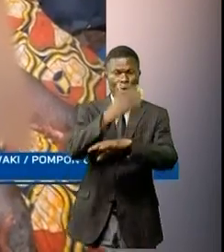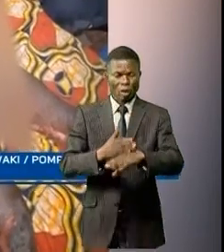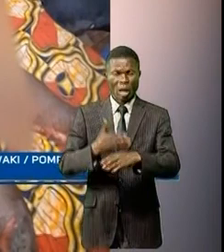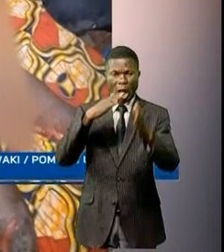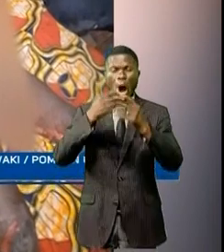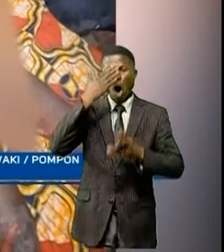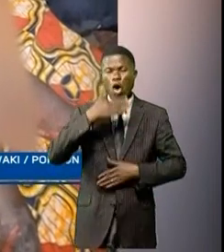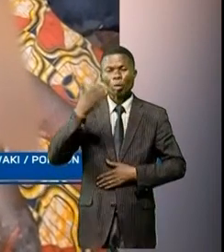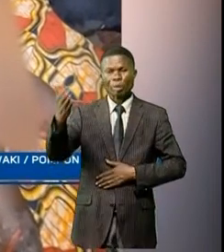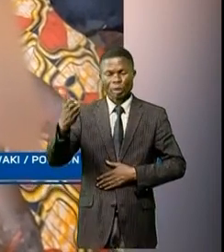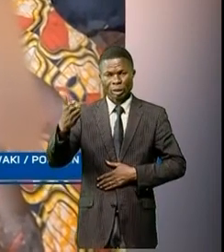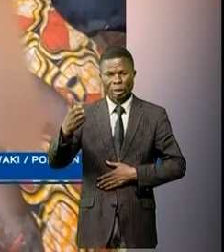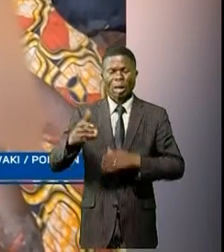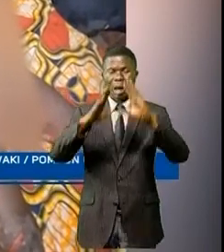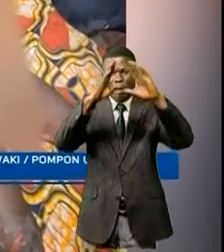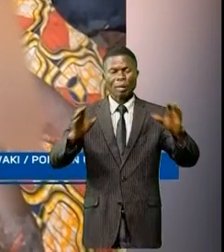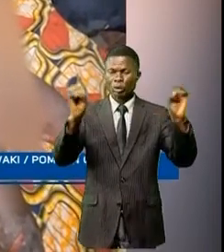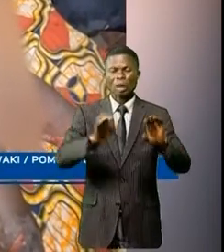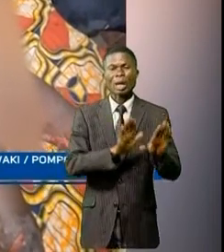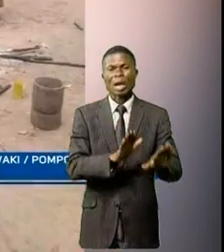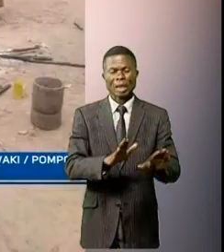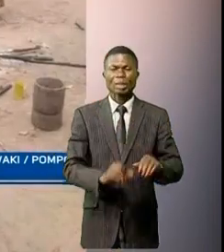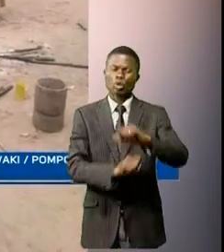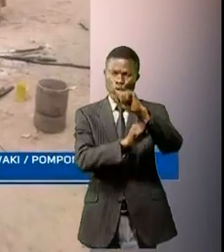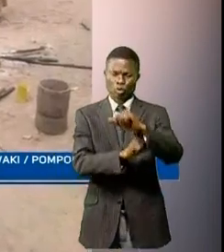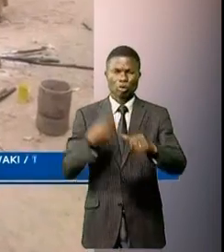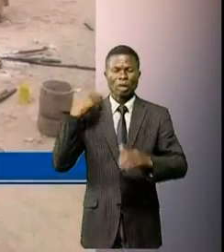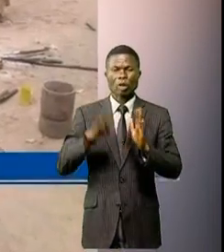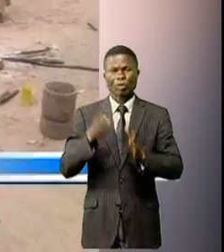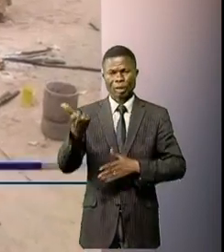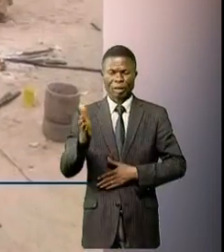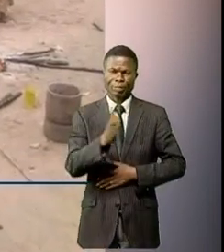soins. Les sans-abri attendent l'assistance.